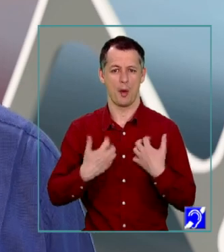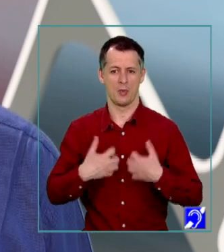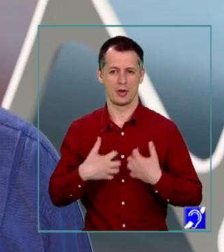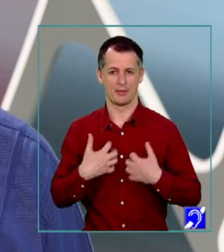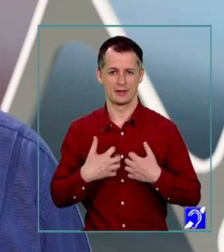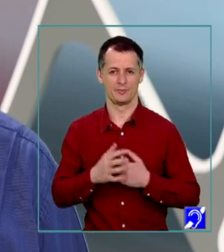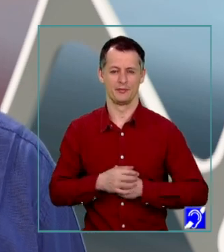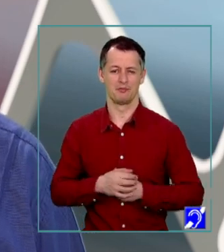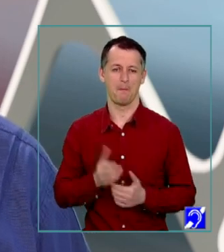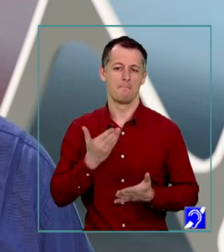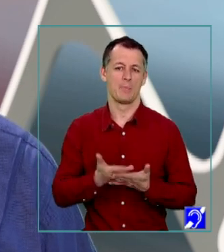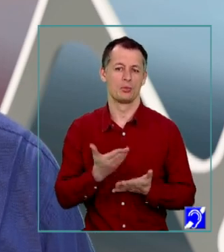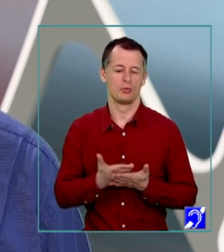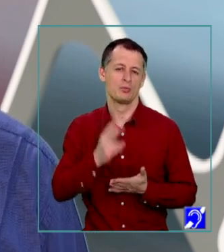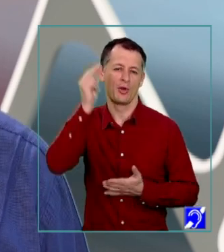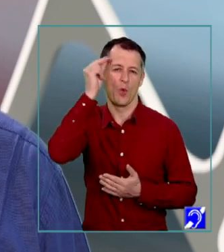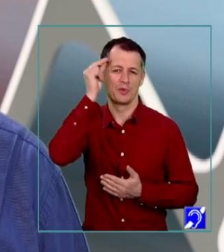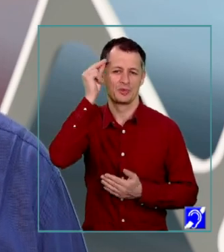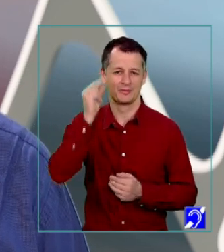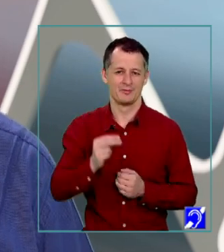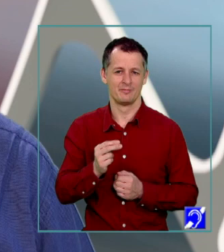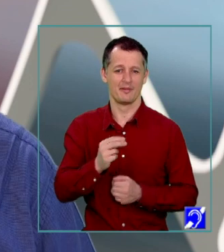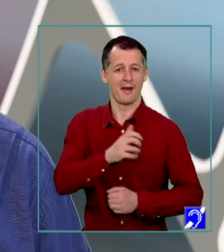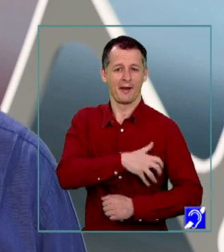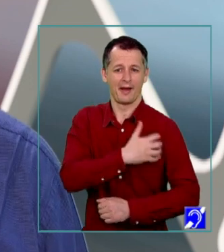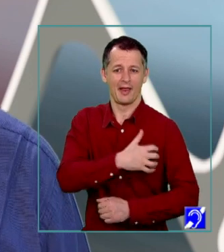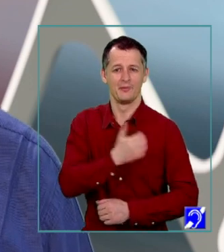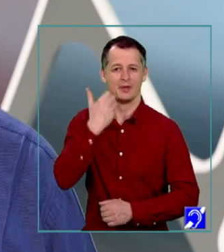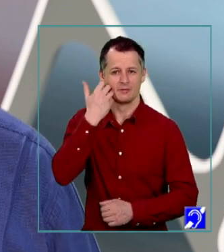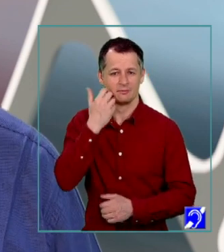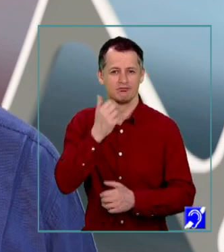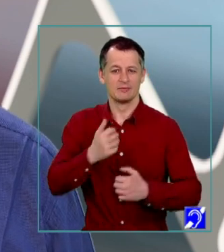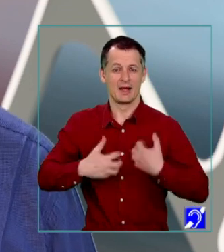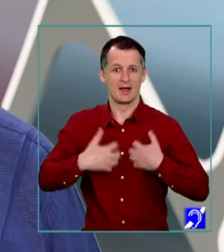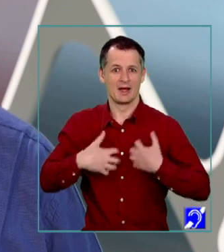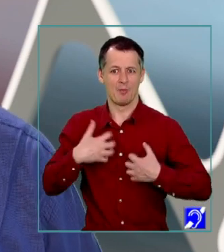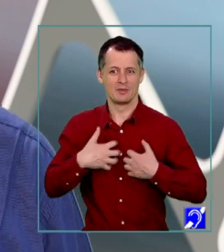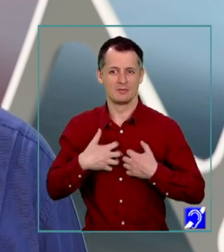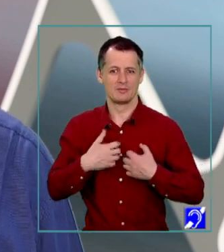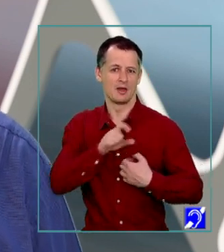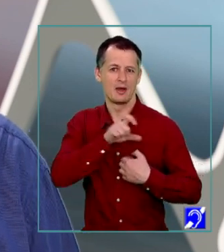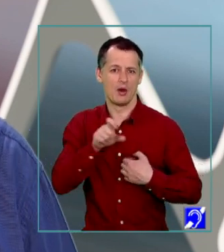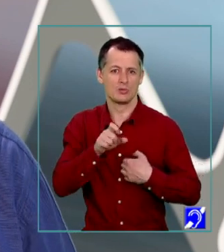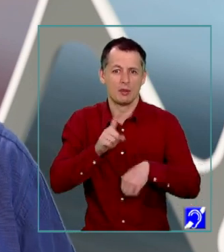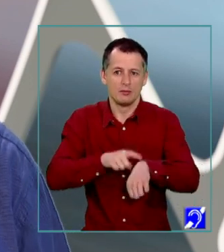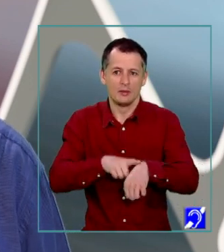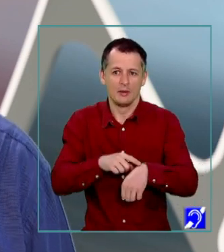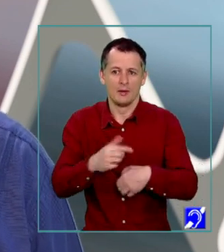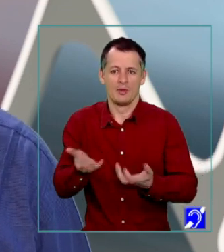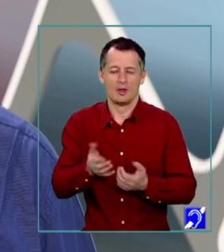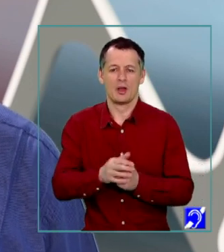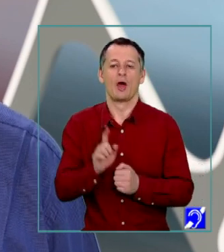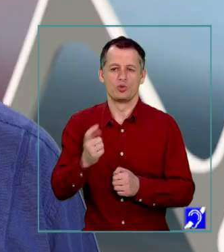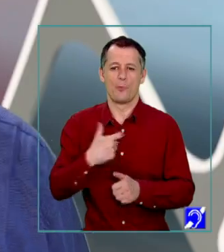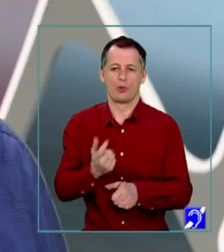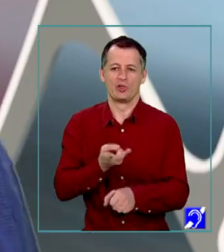că, de obicei, atunci când te grăbești și te grăbești pentru că ești sub presiunea timpului, greșeala poate să